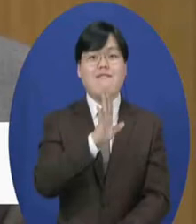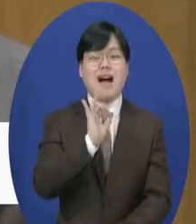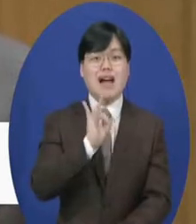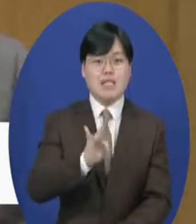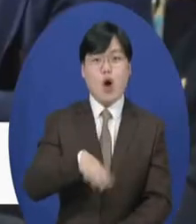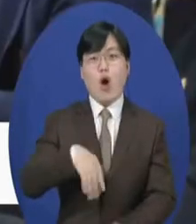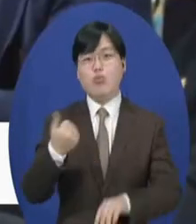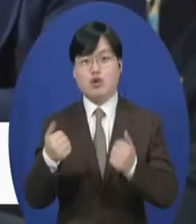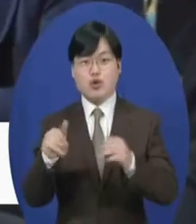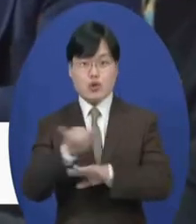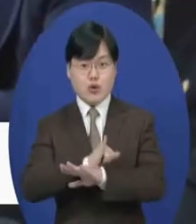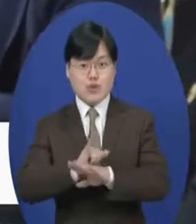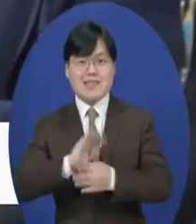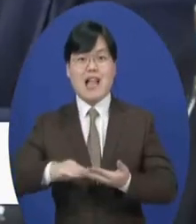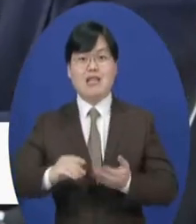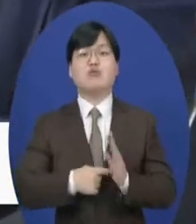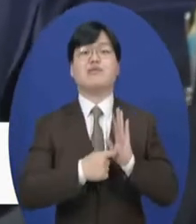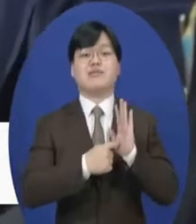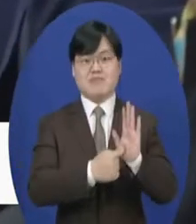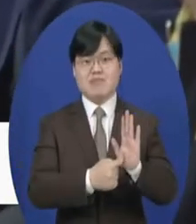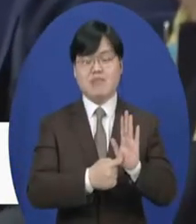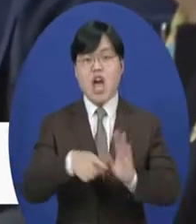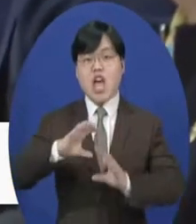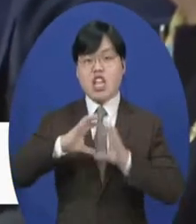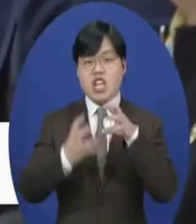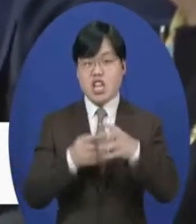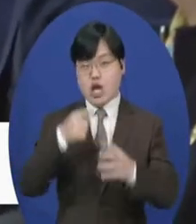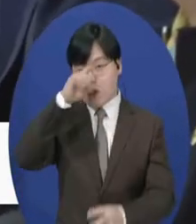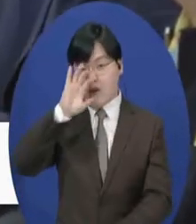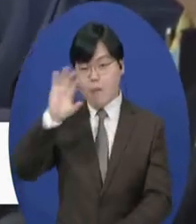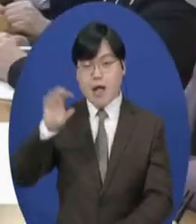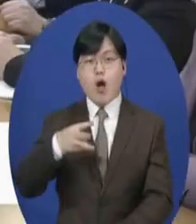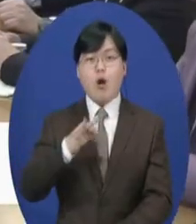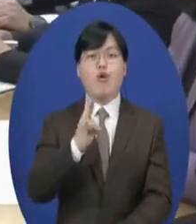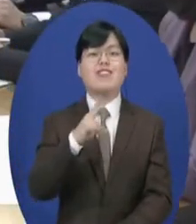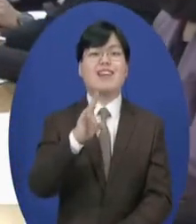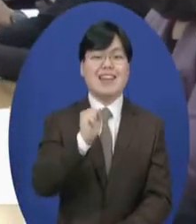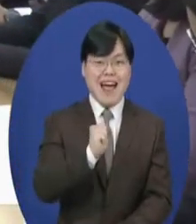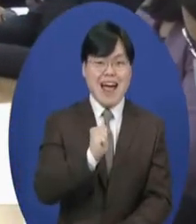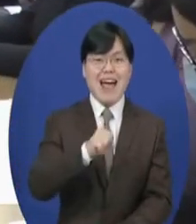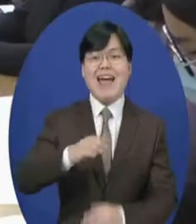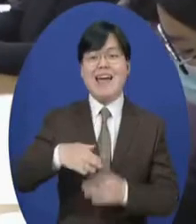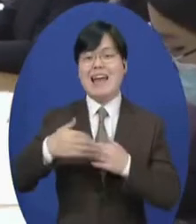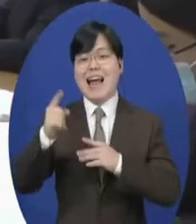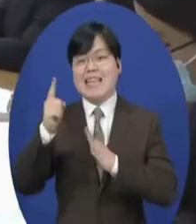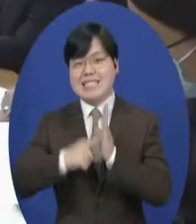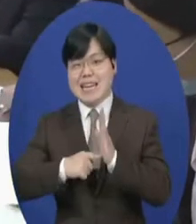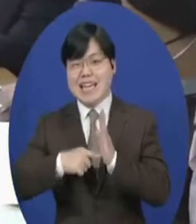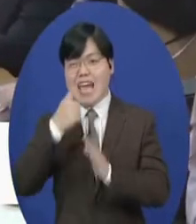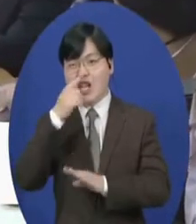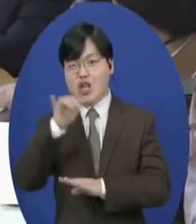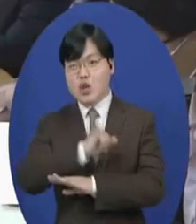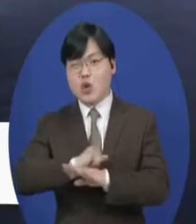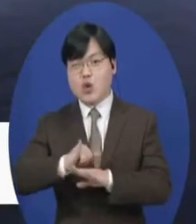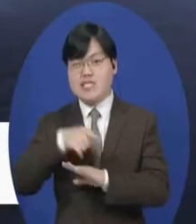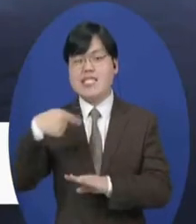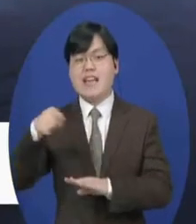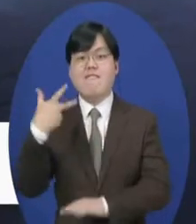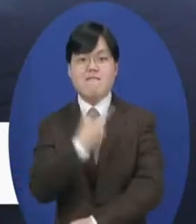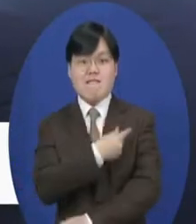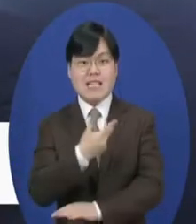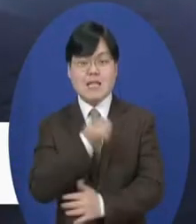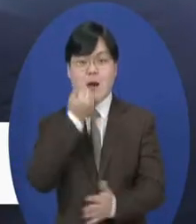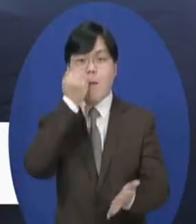бусад улс орны вакцины талаар танилцуулсан байна. Дэлхийн эрүүл мэндийн байгууллага энэ сард Moderna, ирэх сард бүгд найрамдах дулсын Sinopharm